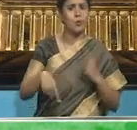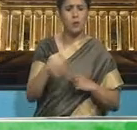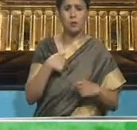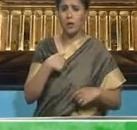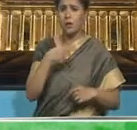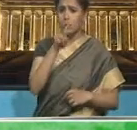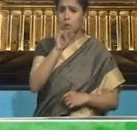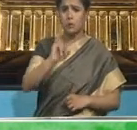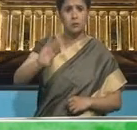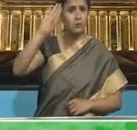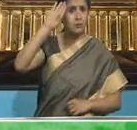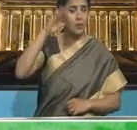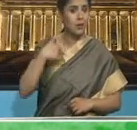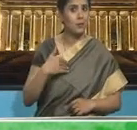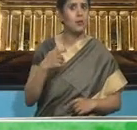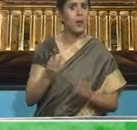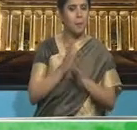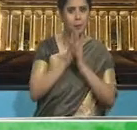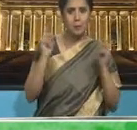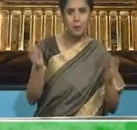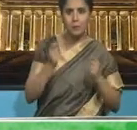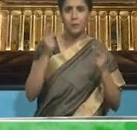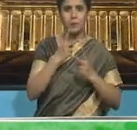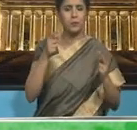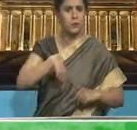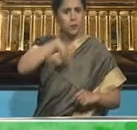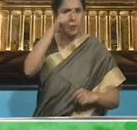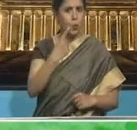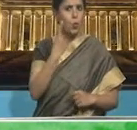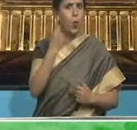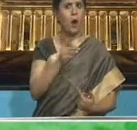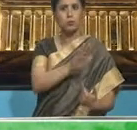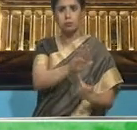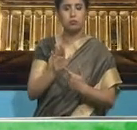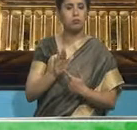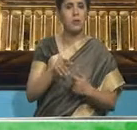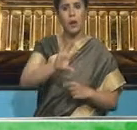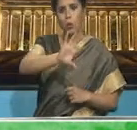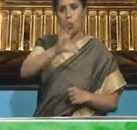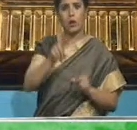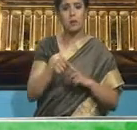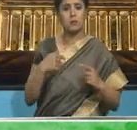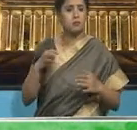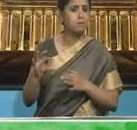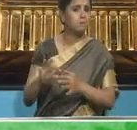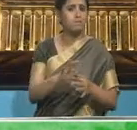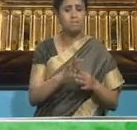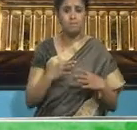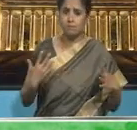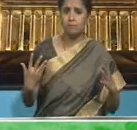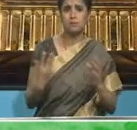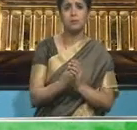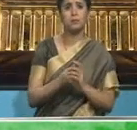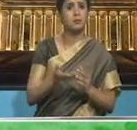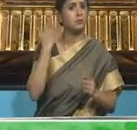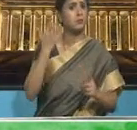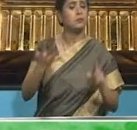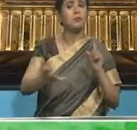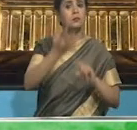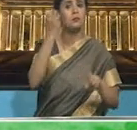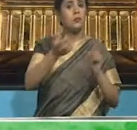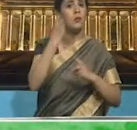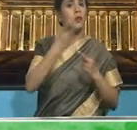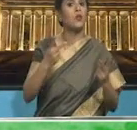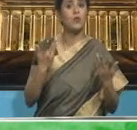गणतंत्र दिवस मनाते हैं तब एक राष्ट्र के रूप में हमने मिलजुल कर जो उपलब्धियां प्राप्त